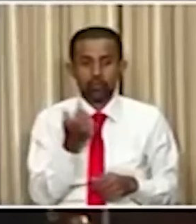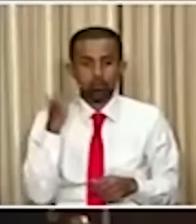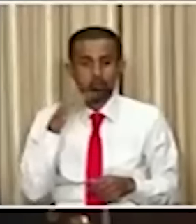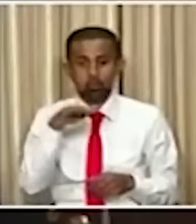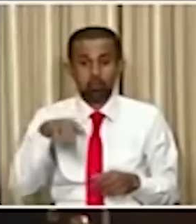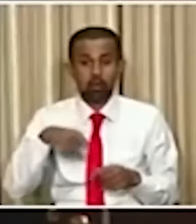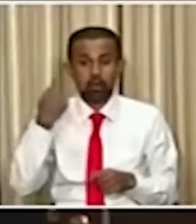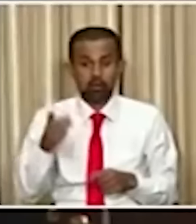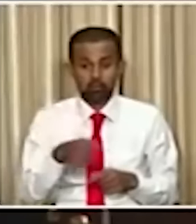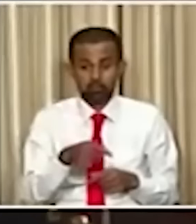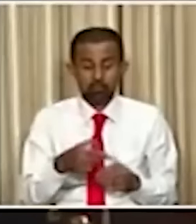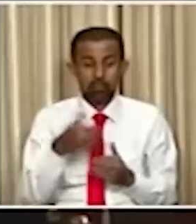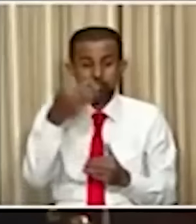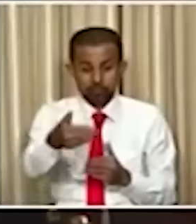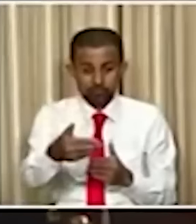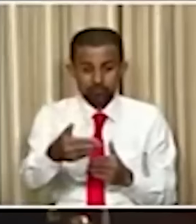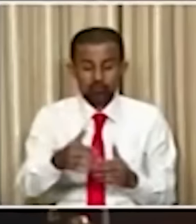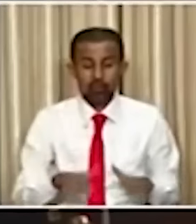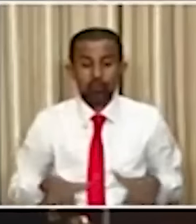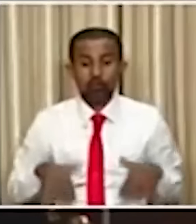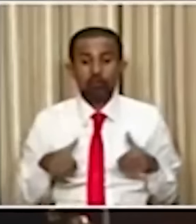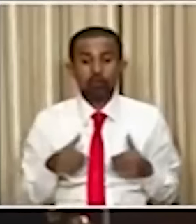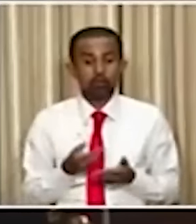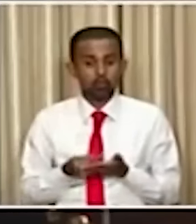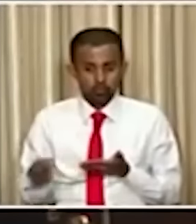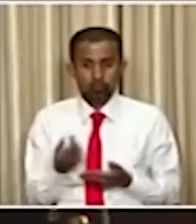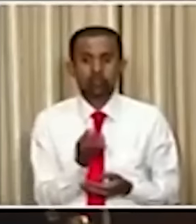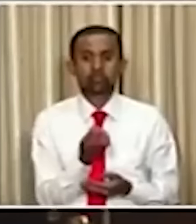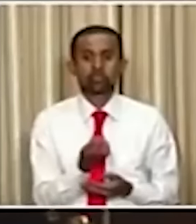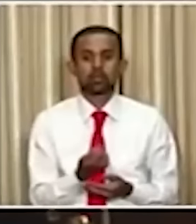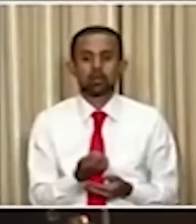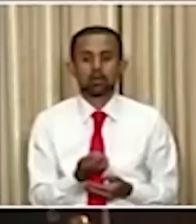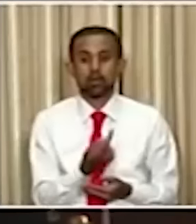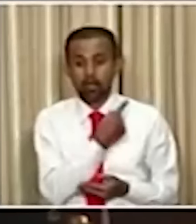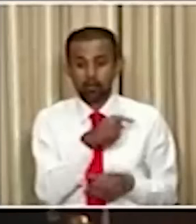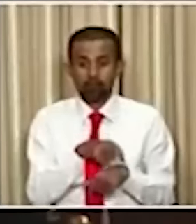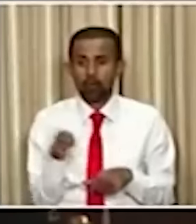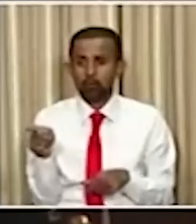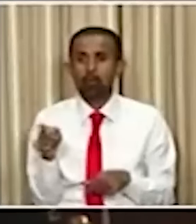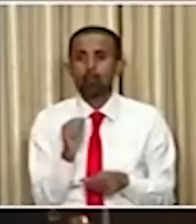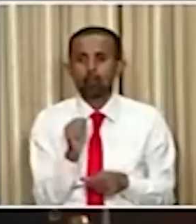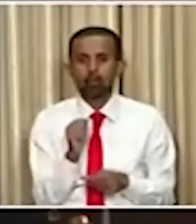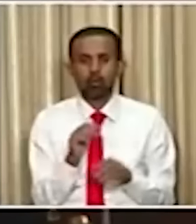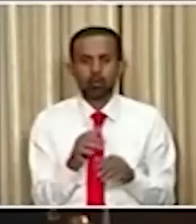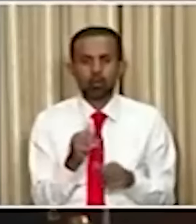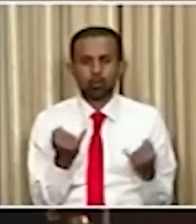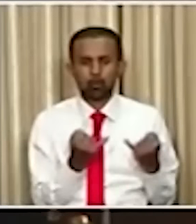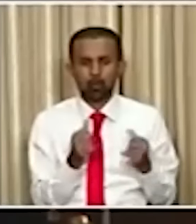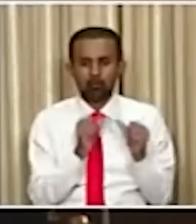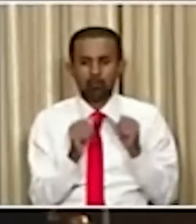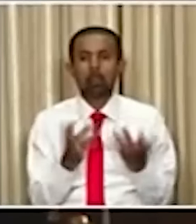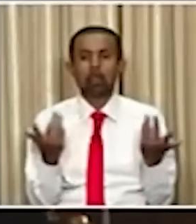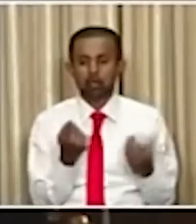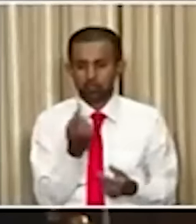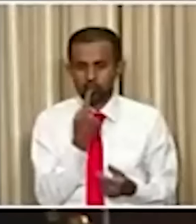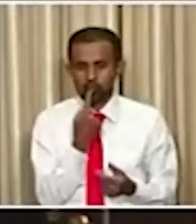Hetadose Anagateta Saukya Venkarti Mudal Evelave, may I Mokare, Bala Usa the Nakua, Ausa